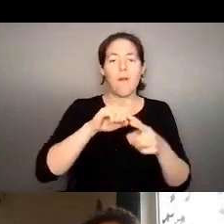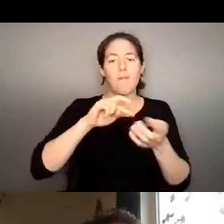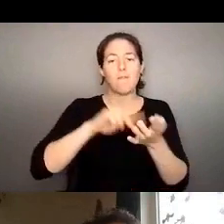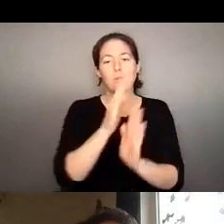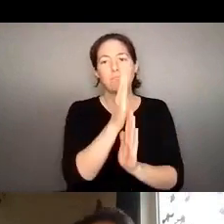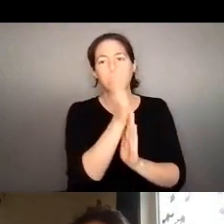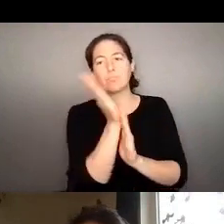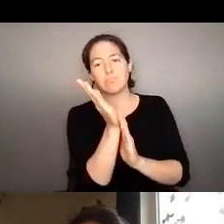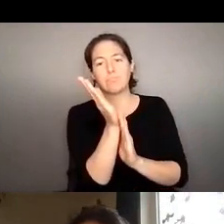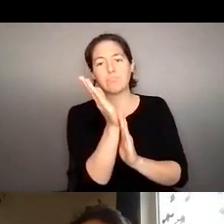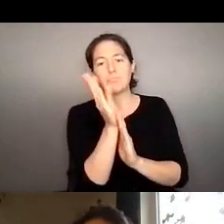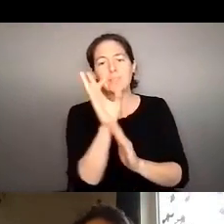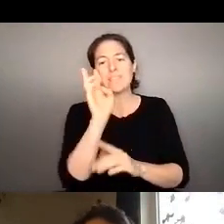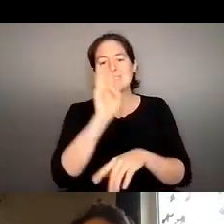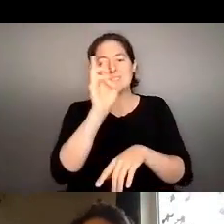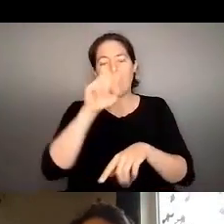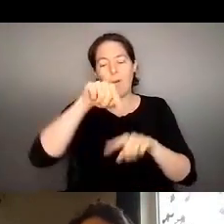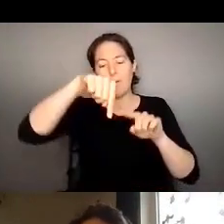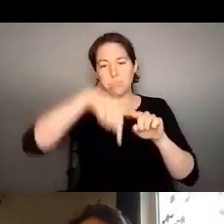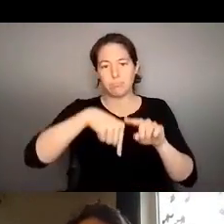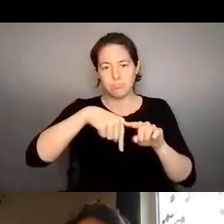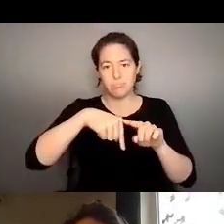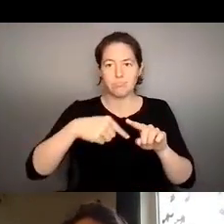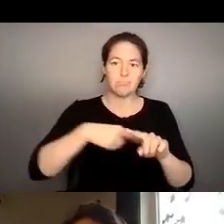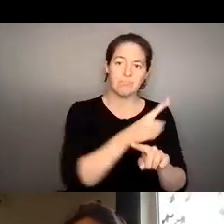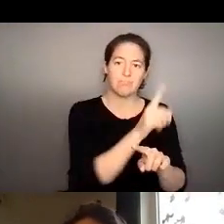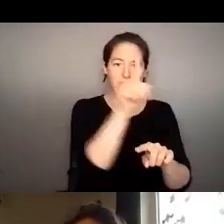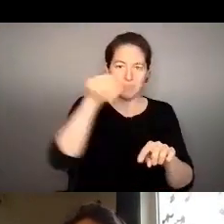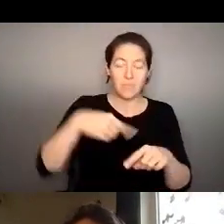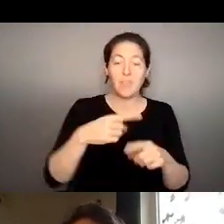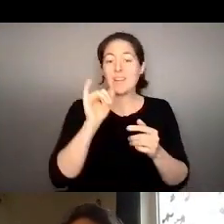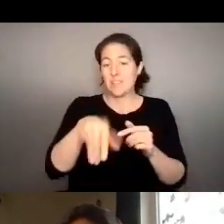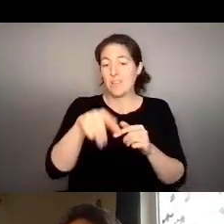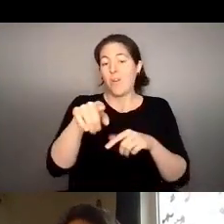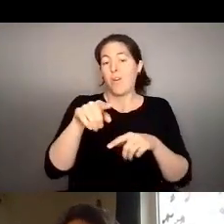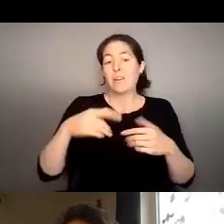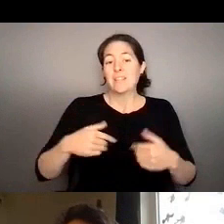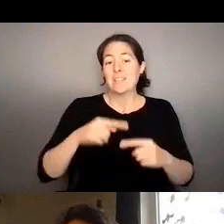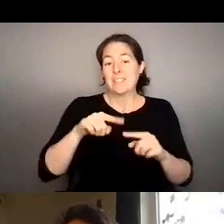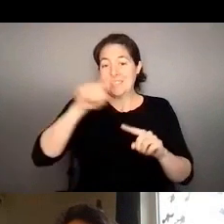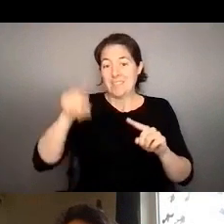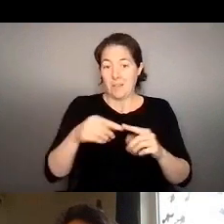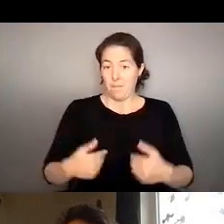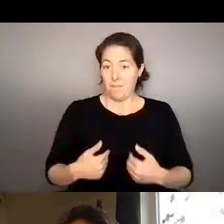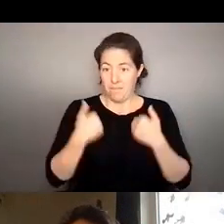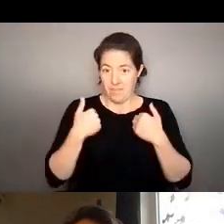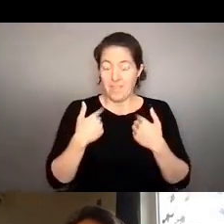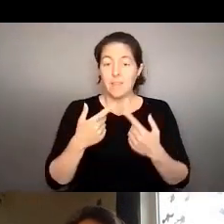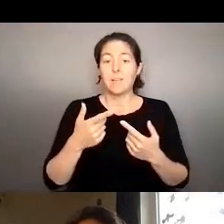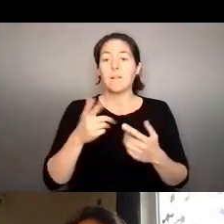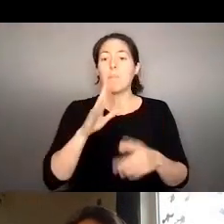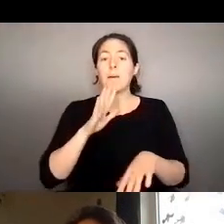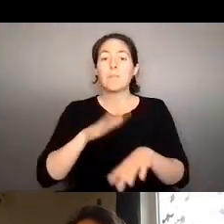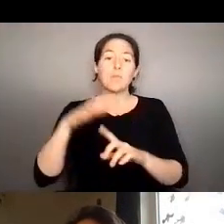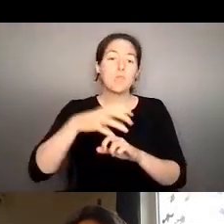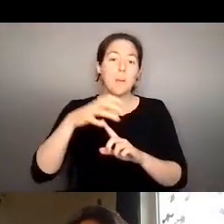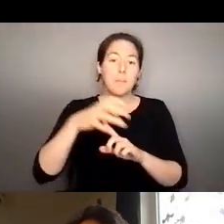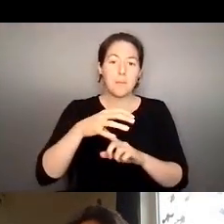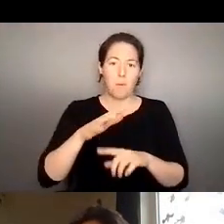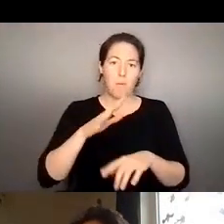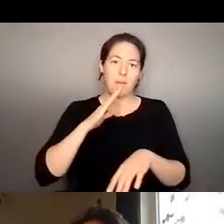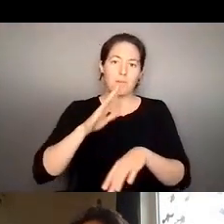hein, c'est ça. On retrouve un cycle de vie du règne fongique. En premier lieu, quand on parle de champignons, hein, on réfère à un